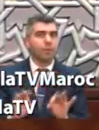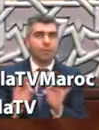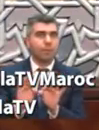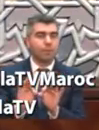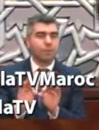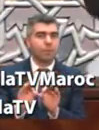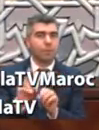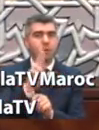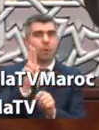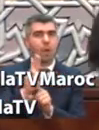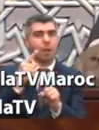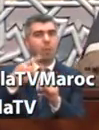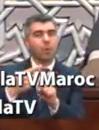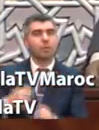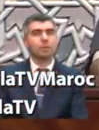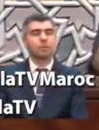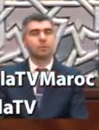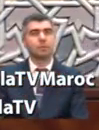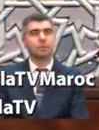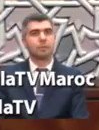إضافية. تفضل سيد النائب.